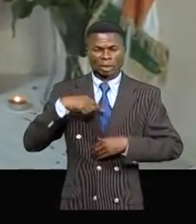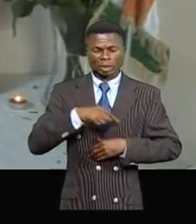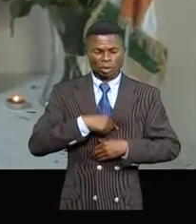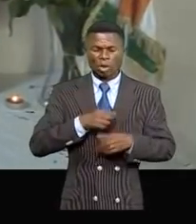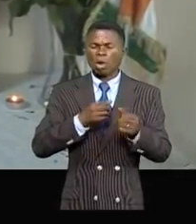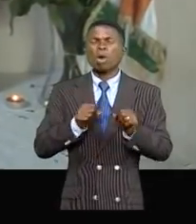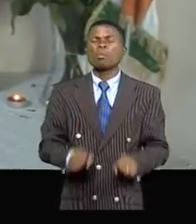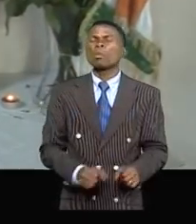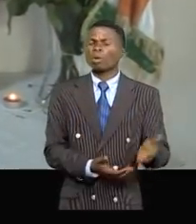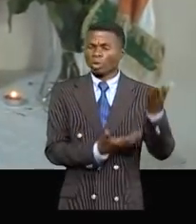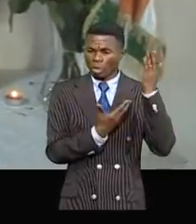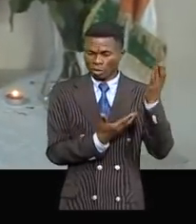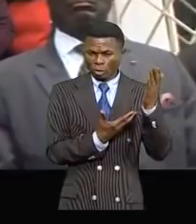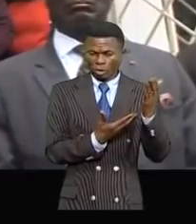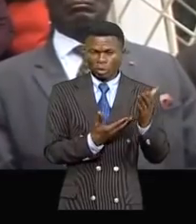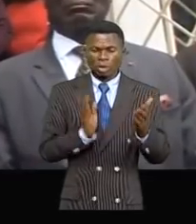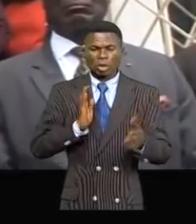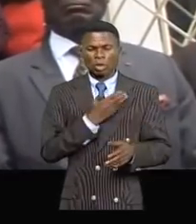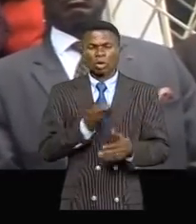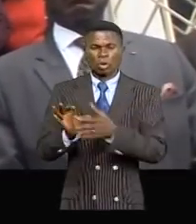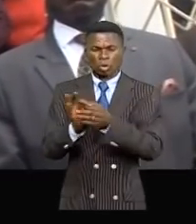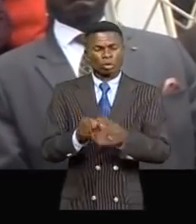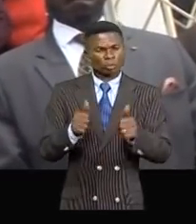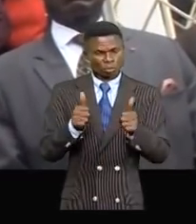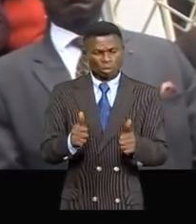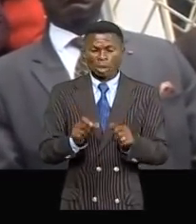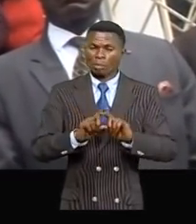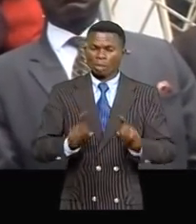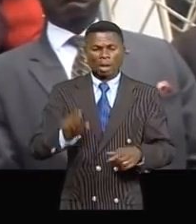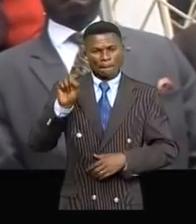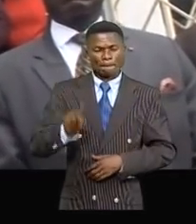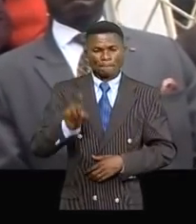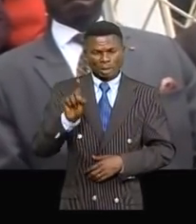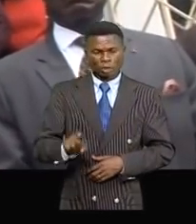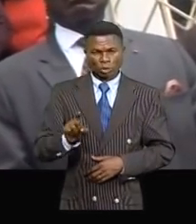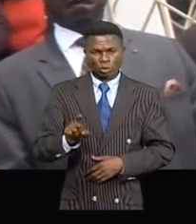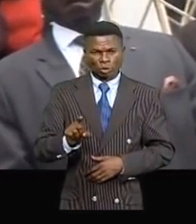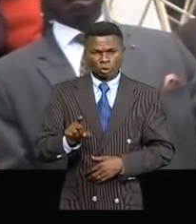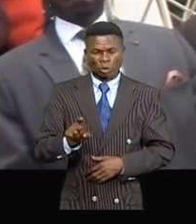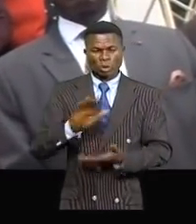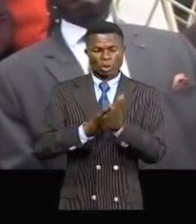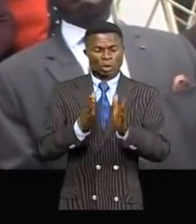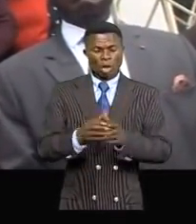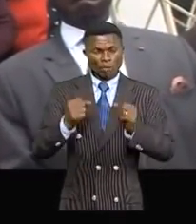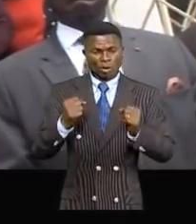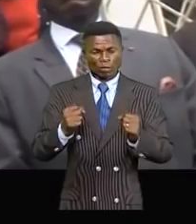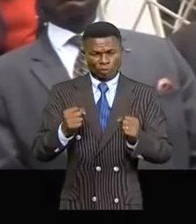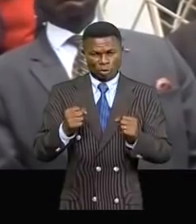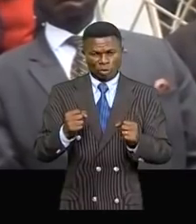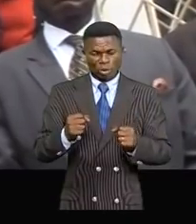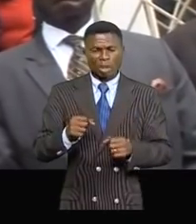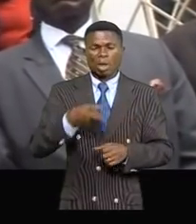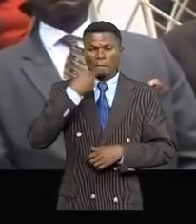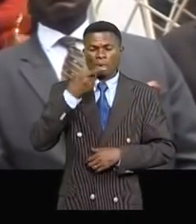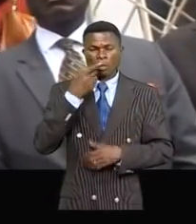si importante. Notre coopération est bonne, mais elle a besoin d'être revigorée. Et nous en avons même